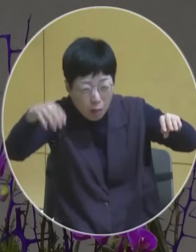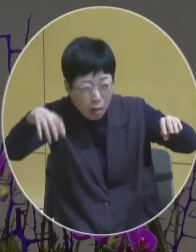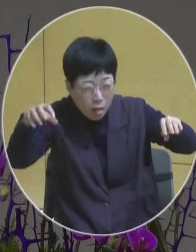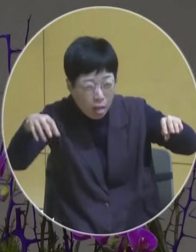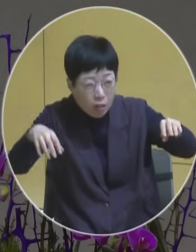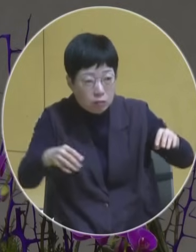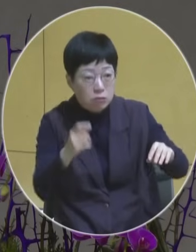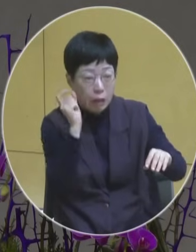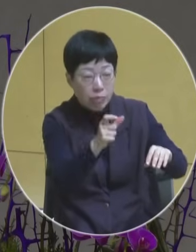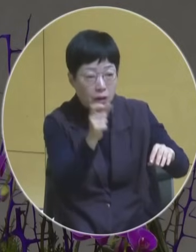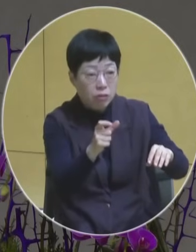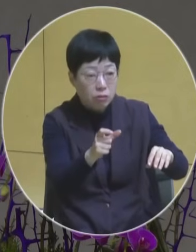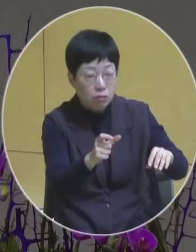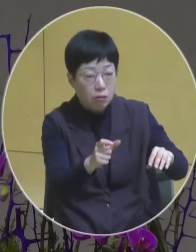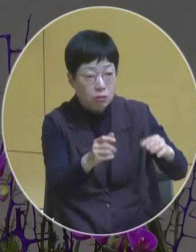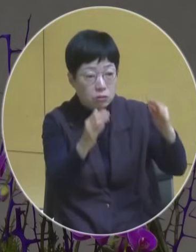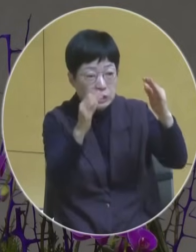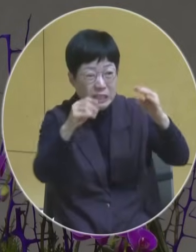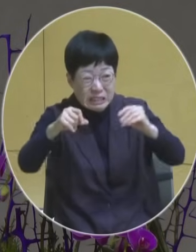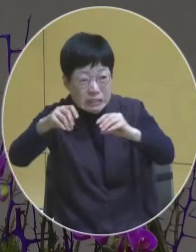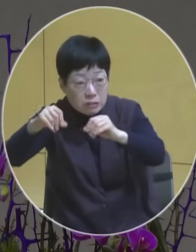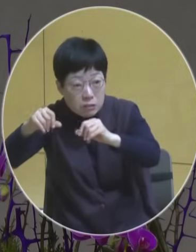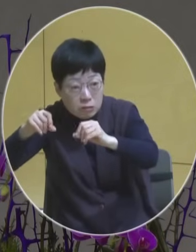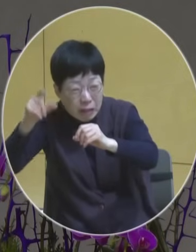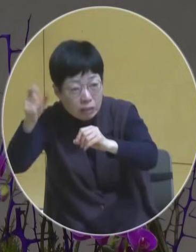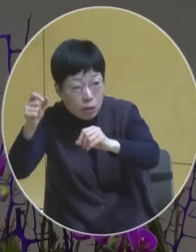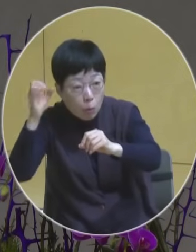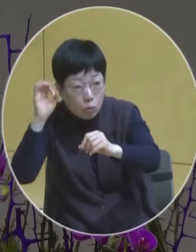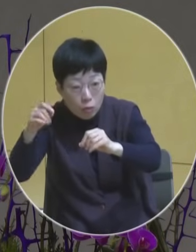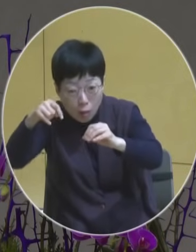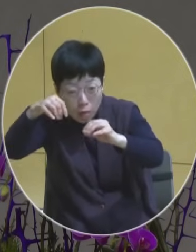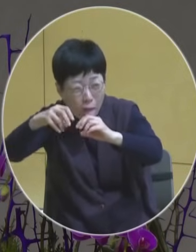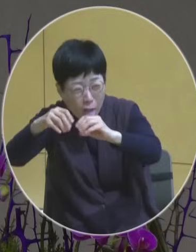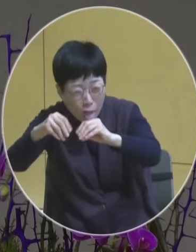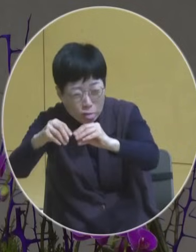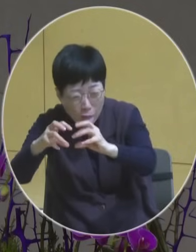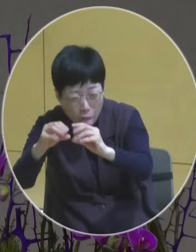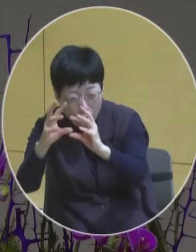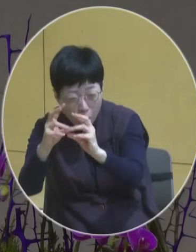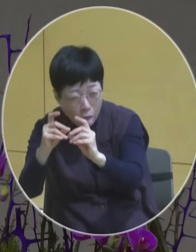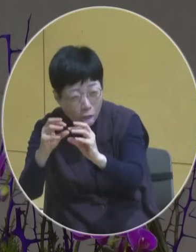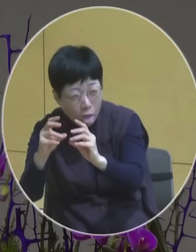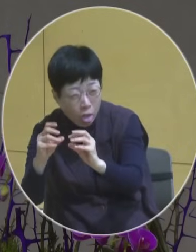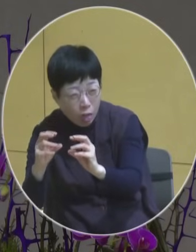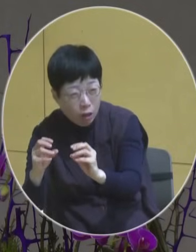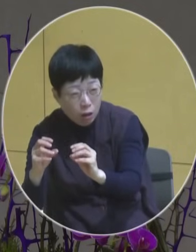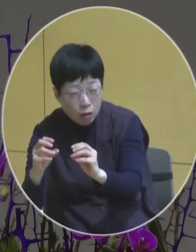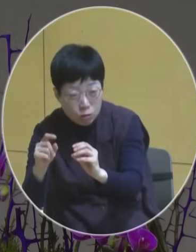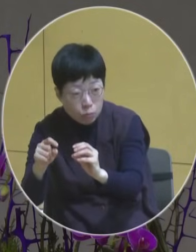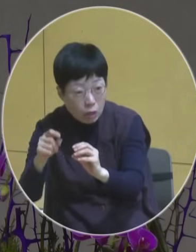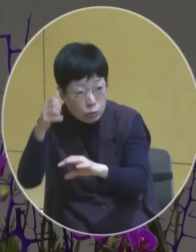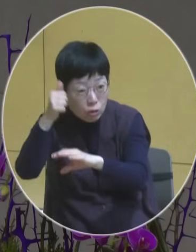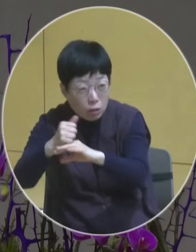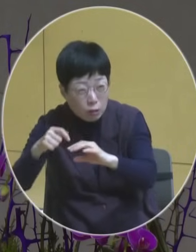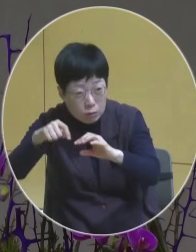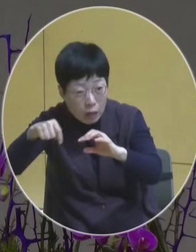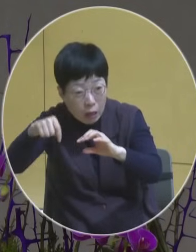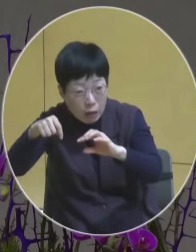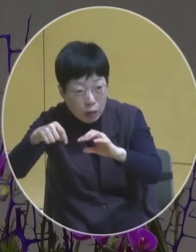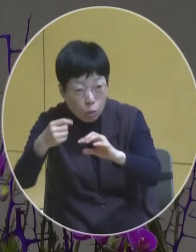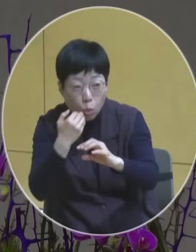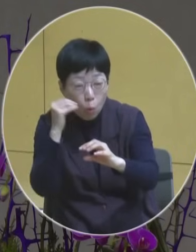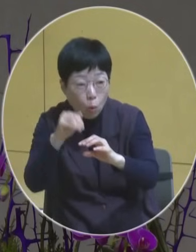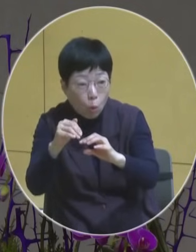그토록 단단하게 보였던 진흙이 질퍽해지면서 흐물흐물해집니다. 그러면 그 사이에